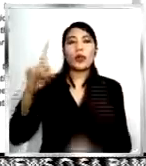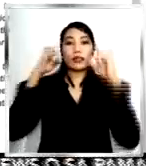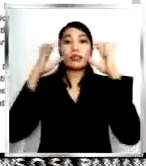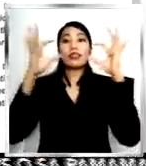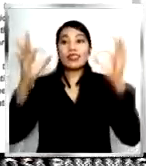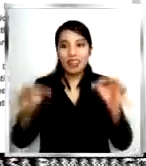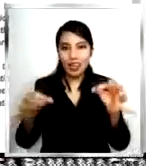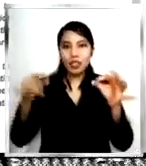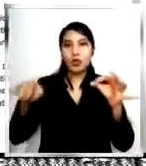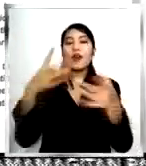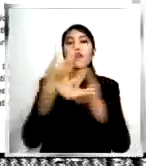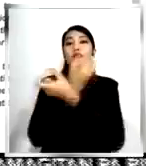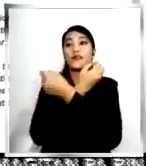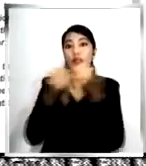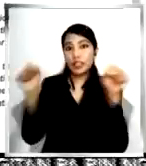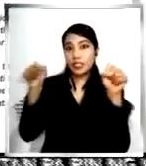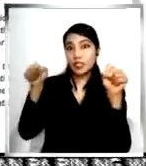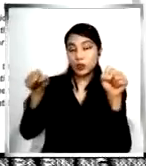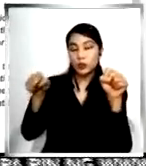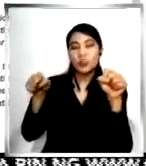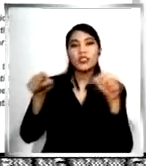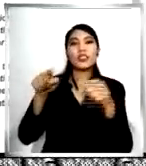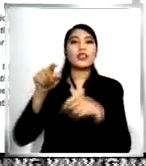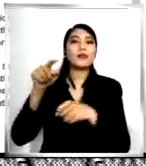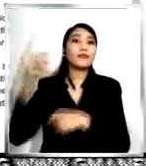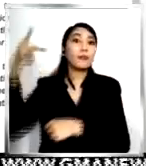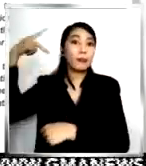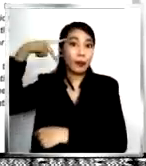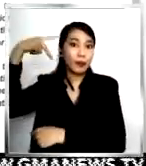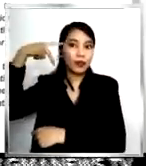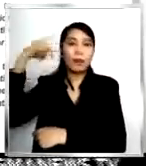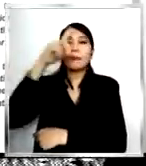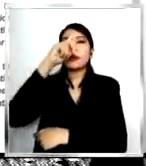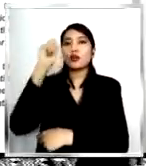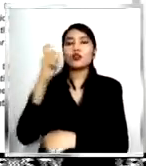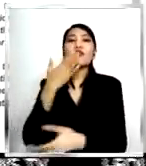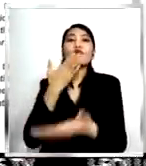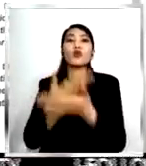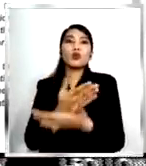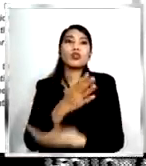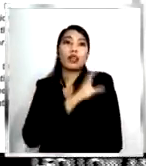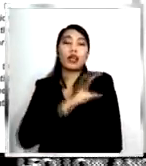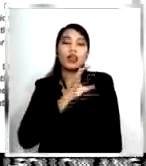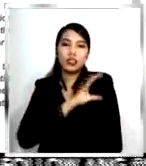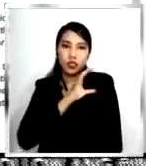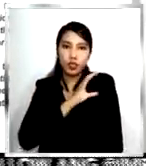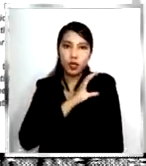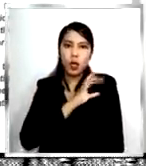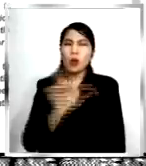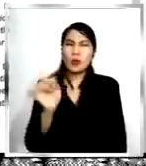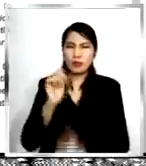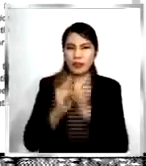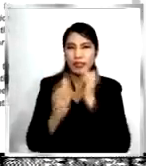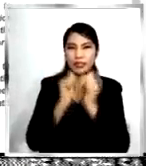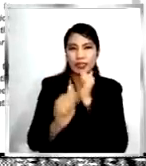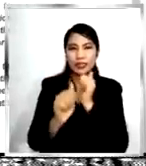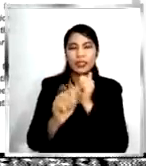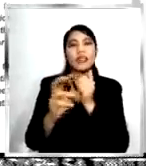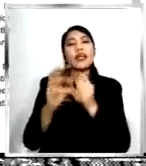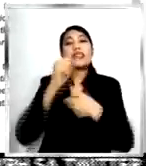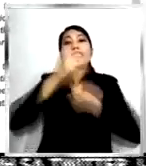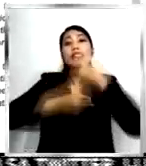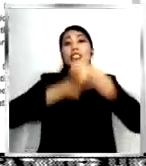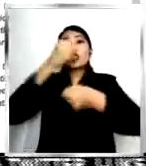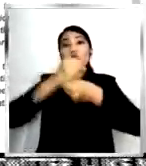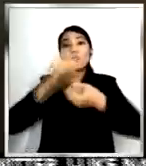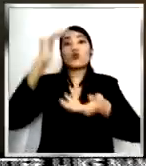dahil sa good conduct time allowance. Ito yung pagbawas ng panahon ng pagkakakulong sa isang bilanggo na nagpakita ng kabutihang asal